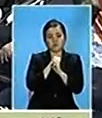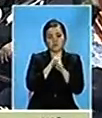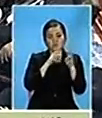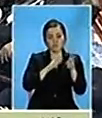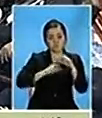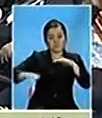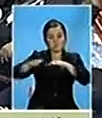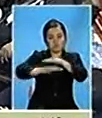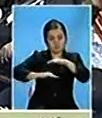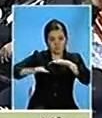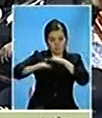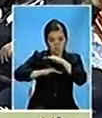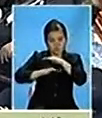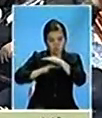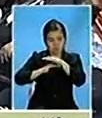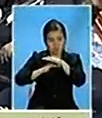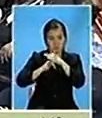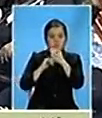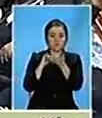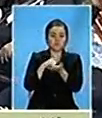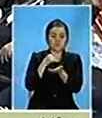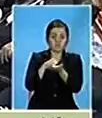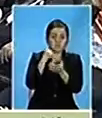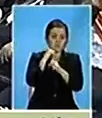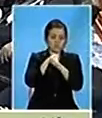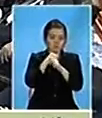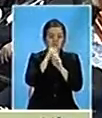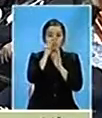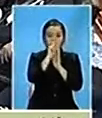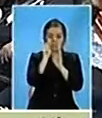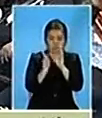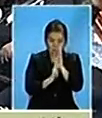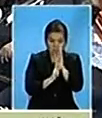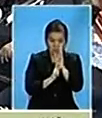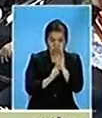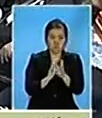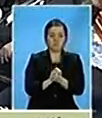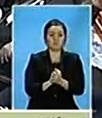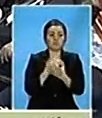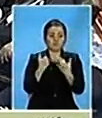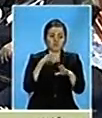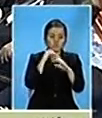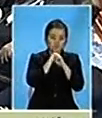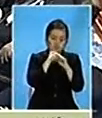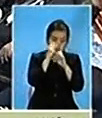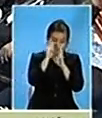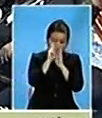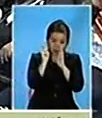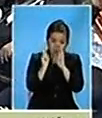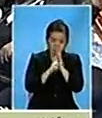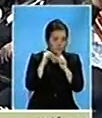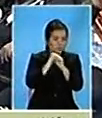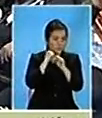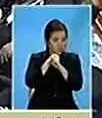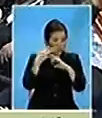การให้ความสะดวกในการใช้กฎหมายเพราะฉะนั้นในกฎหมายแต่ละฉบับจะต้องมีความเบ็ดเสร็จสมบูรณ์ในตัวเองเว้นแต่มี